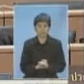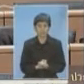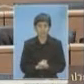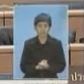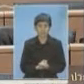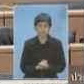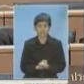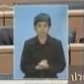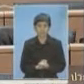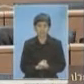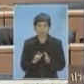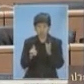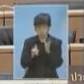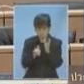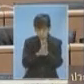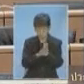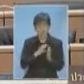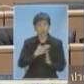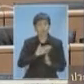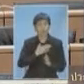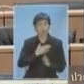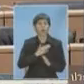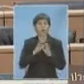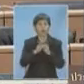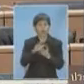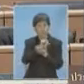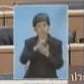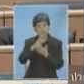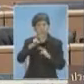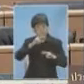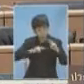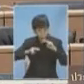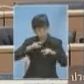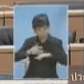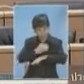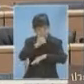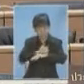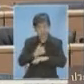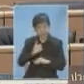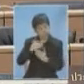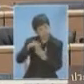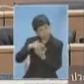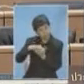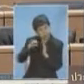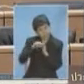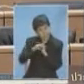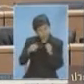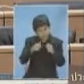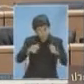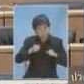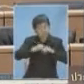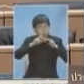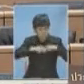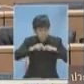านครับสุดท้ายนะครับผมขออนุญาตฝากไปยังสถาบันพระปกเกล้าครับสถาบันพระปกเกล้าบอกว่ามีรายงานในการที่ไปทำวิจั